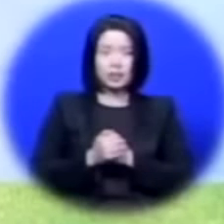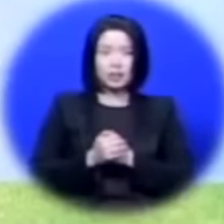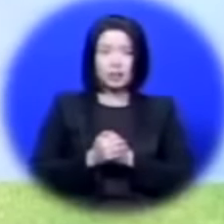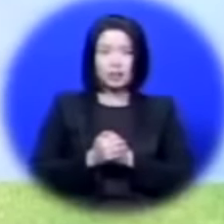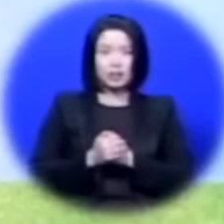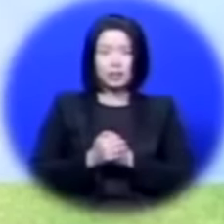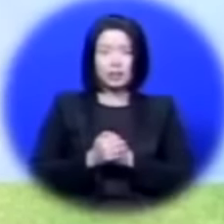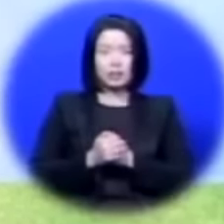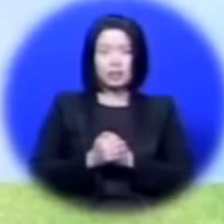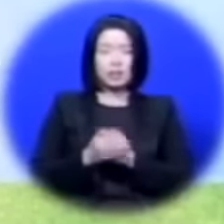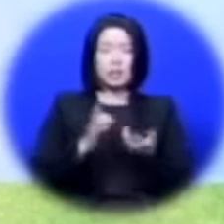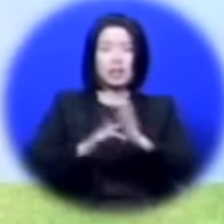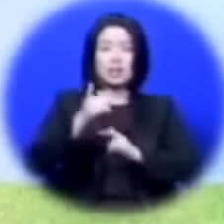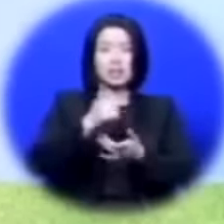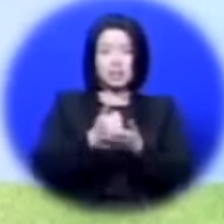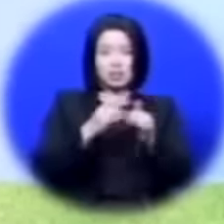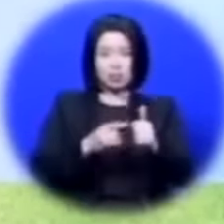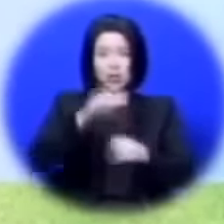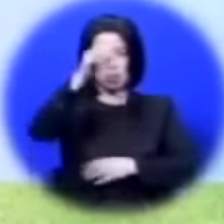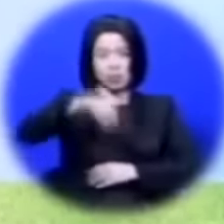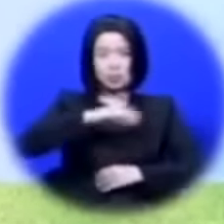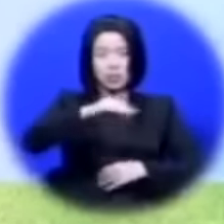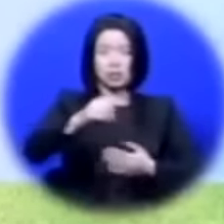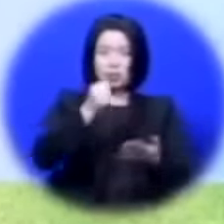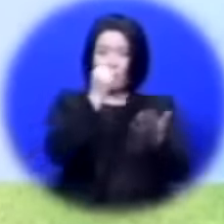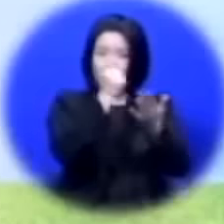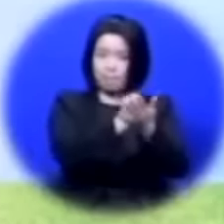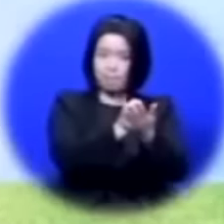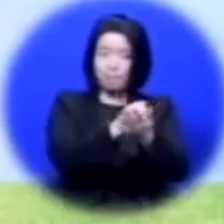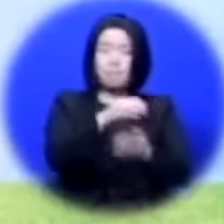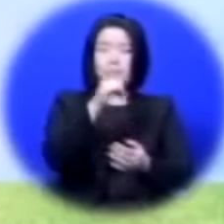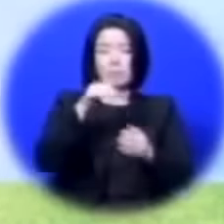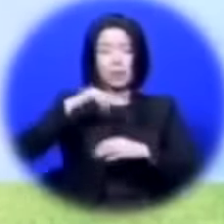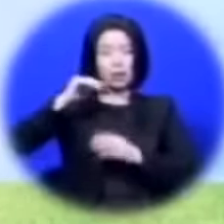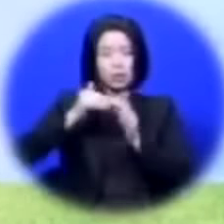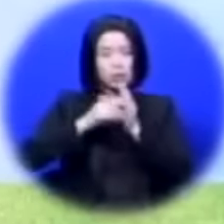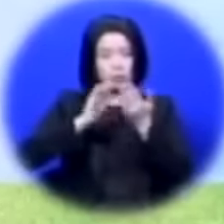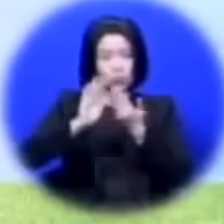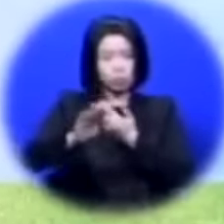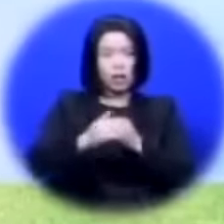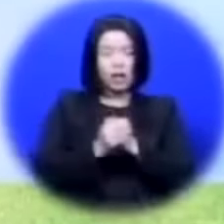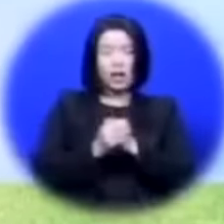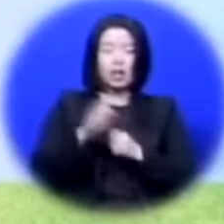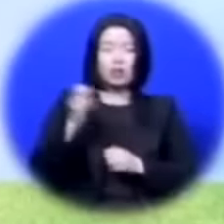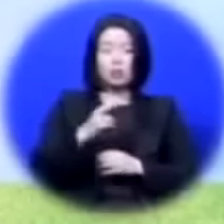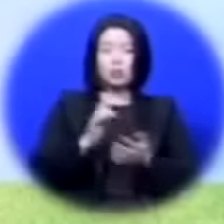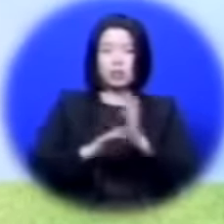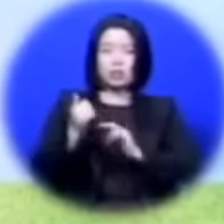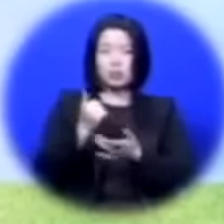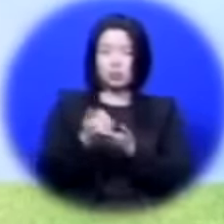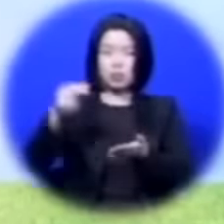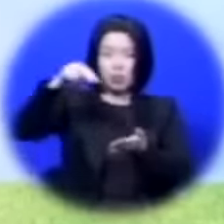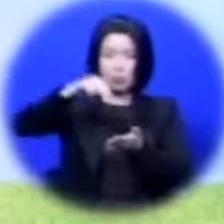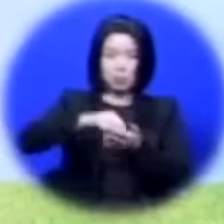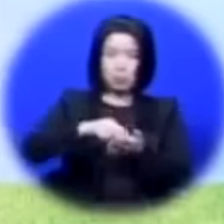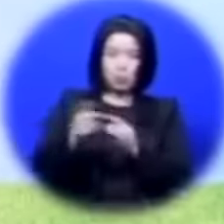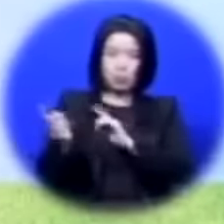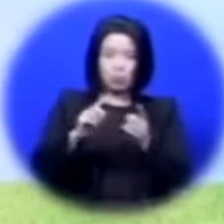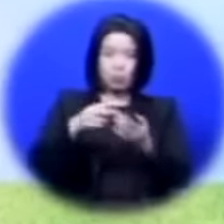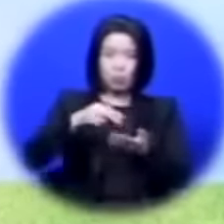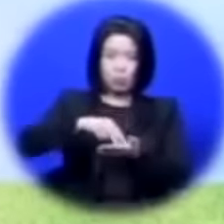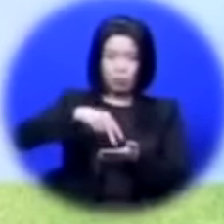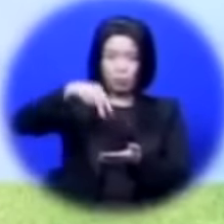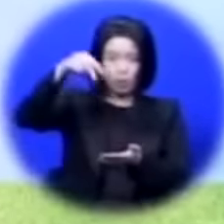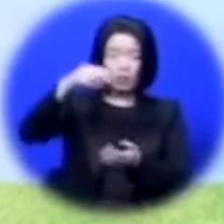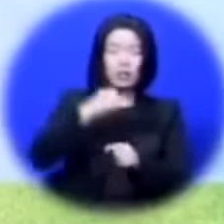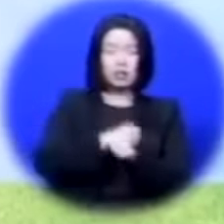여러분 예수님께서 십자가에 못 바뀌신 다음에 그리고 예수님이 부활 승천하시고 그